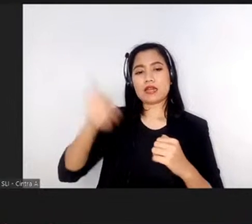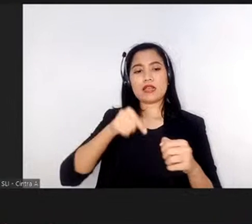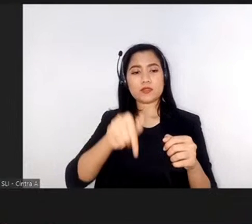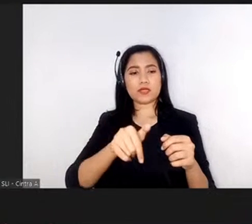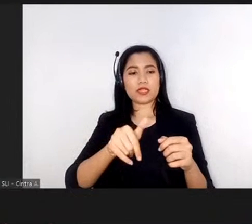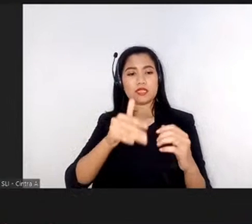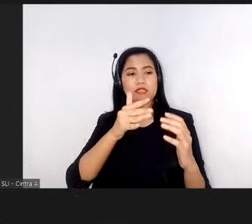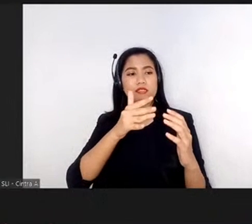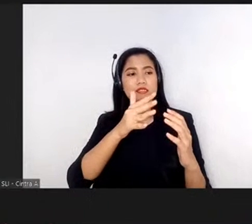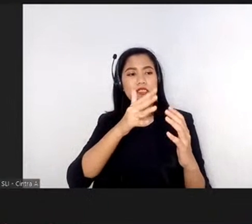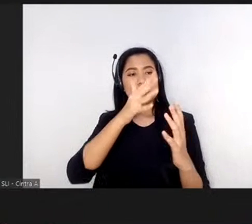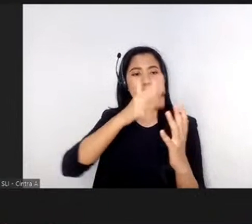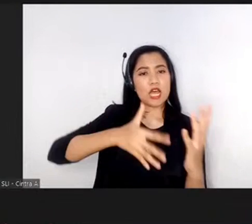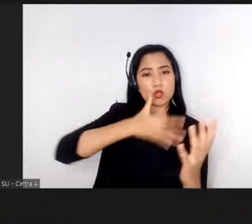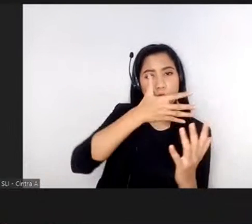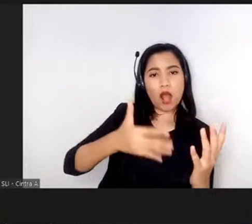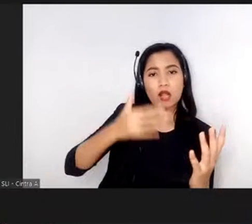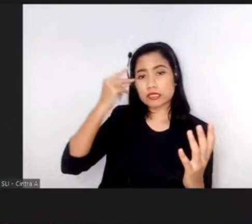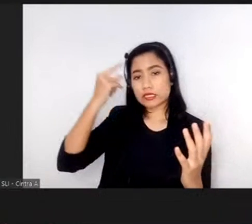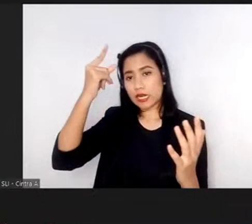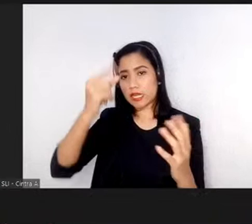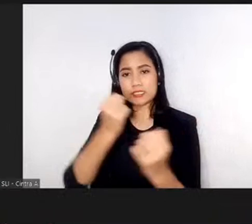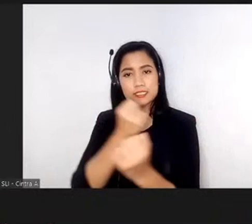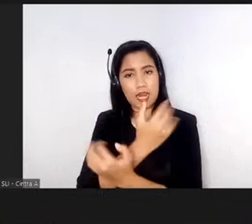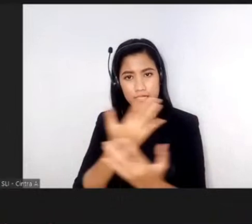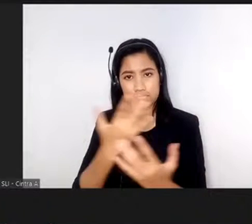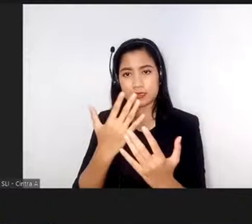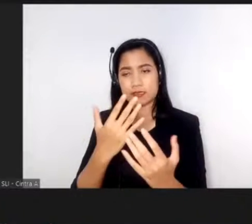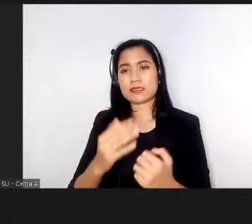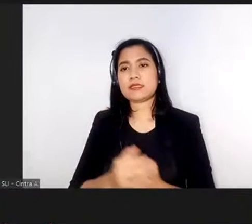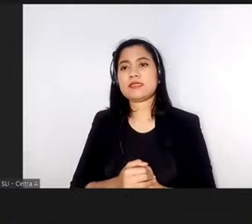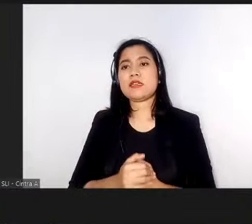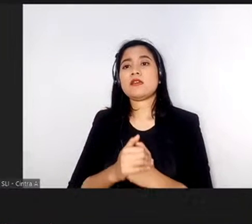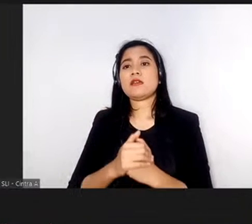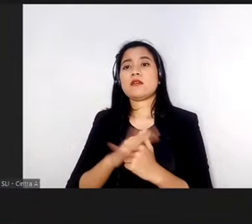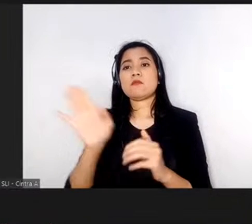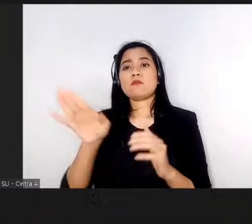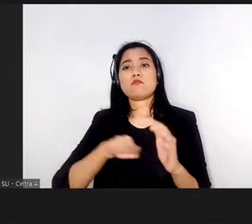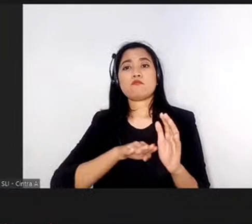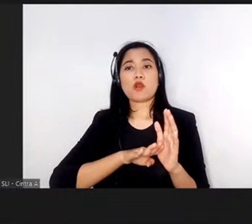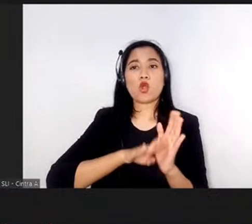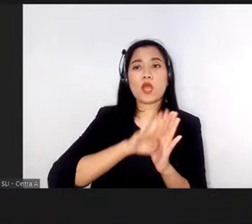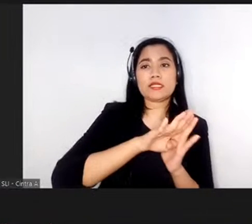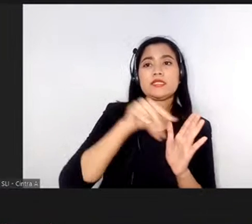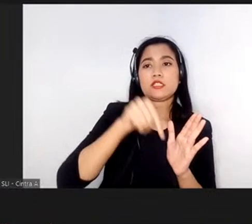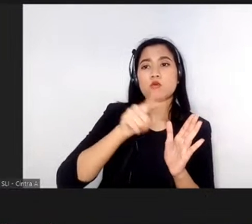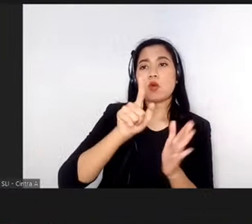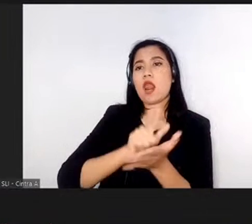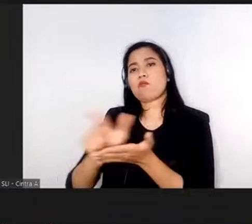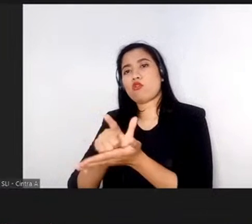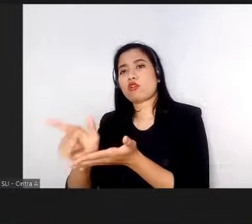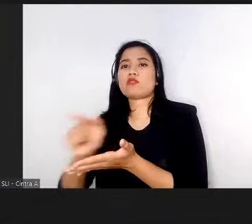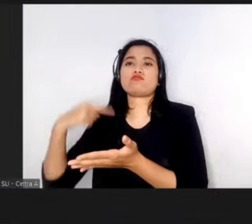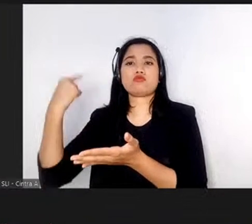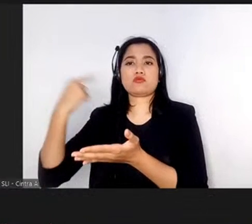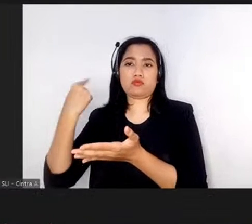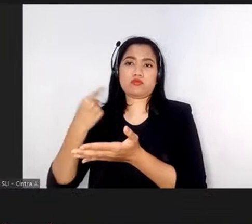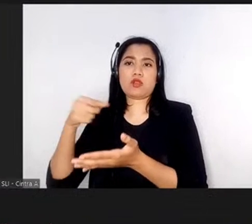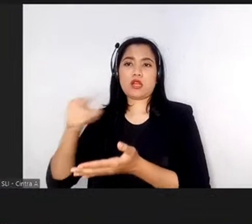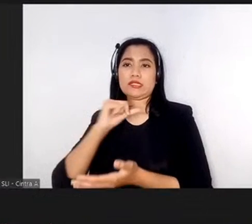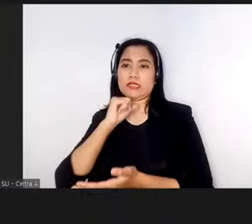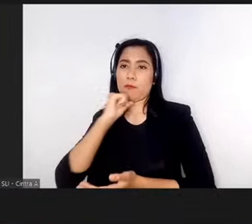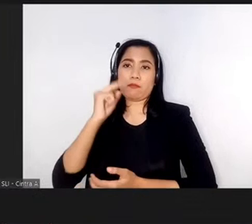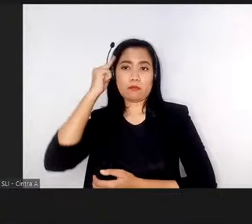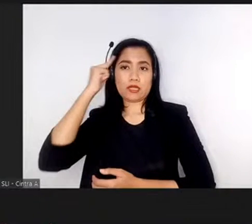secara beberapa bulan sekali kemudian progres akan dilaporkan secara teratur yang dipimpin oleh